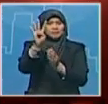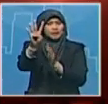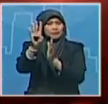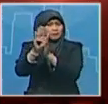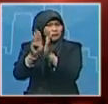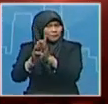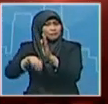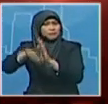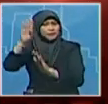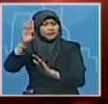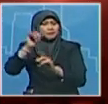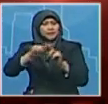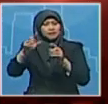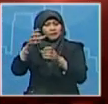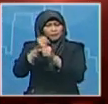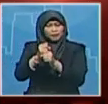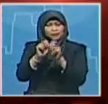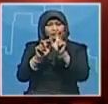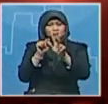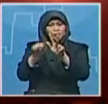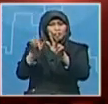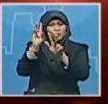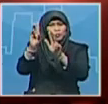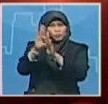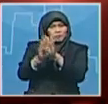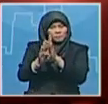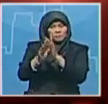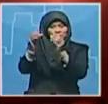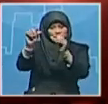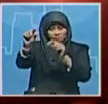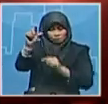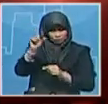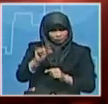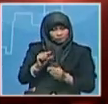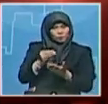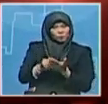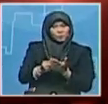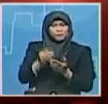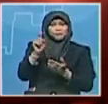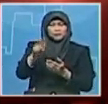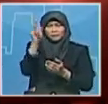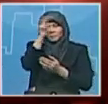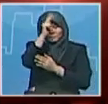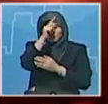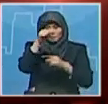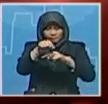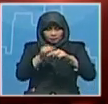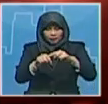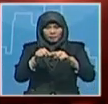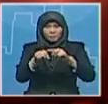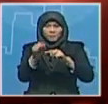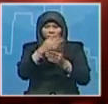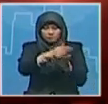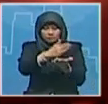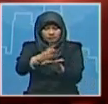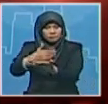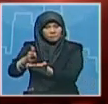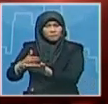Tapi kalau kita mendapat 3.7, kita sedar bahawa kerajaan kena agih-agihkan dengan keutamaan yang telah